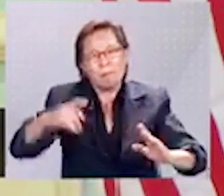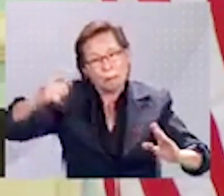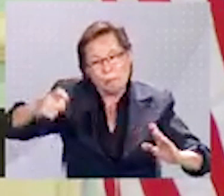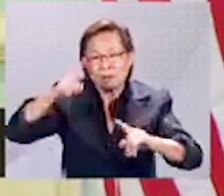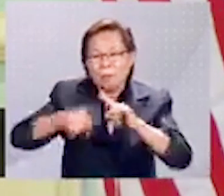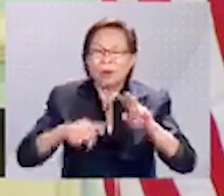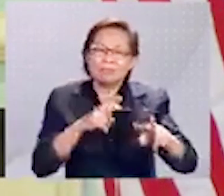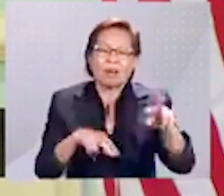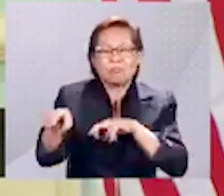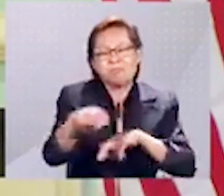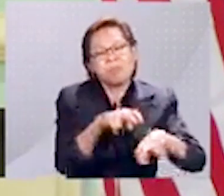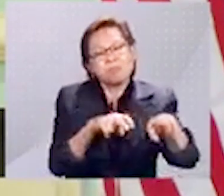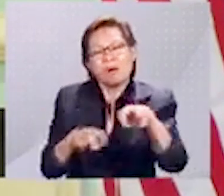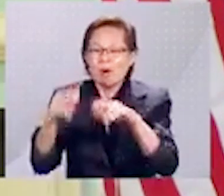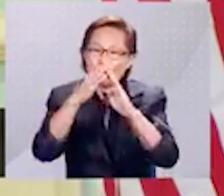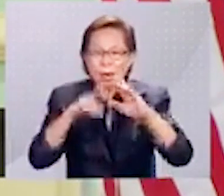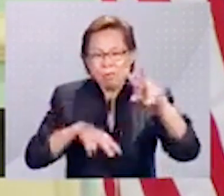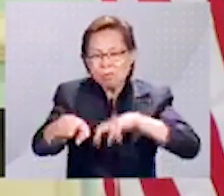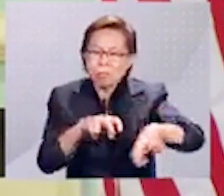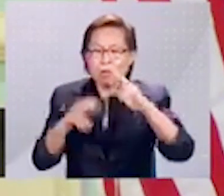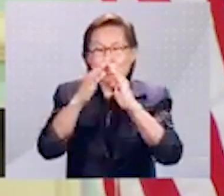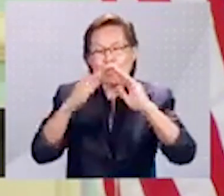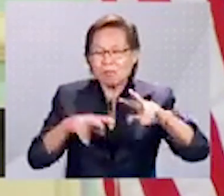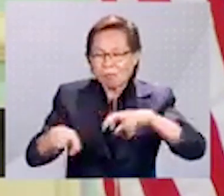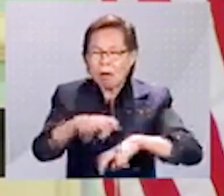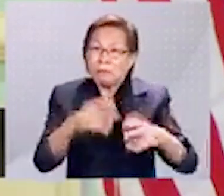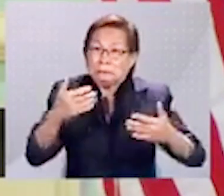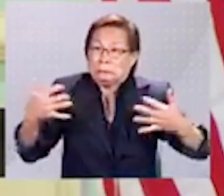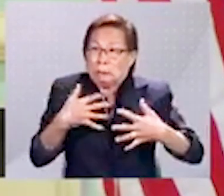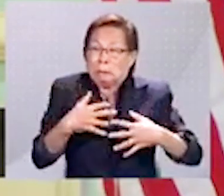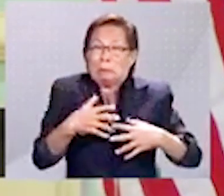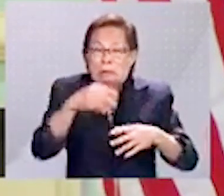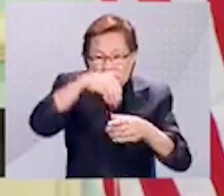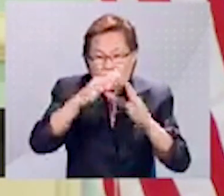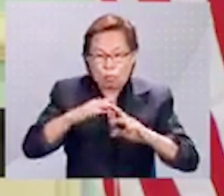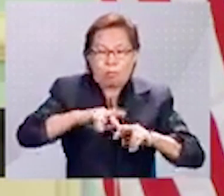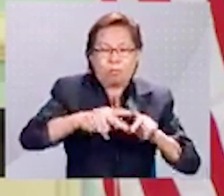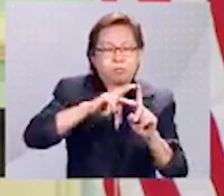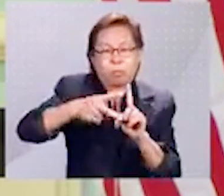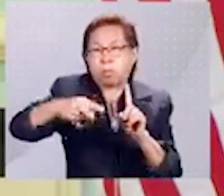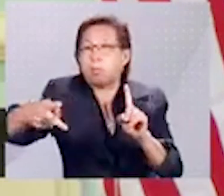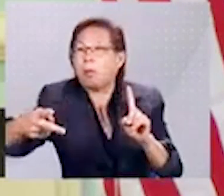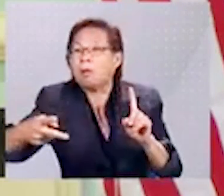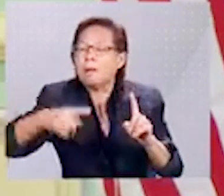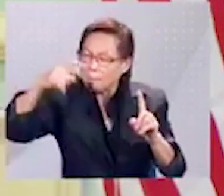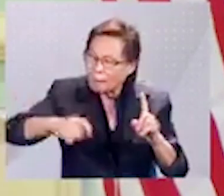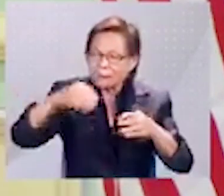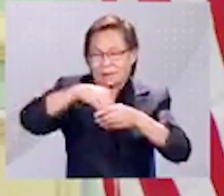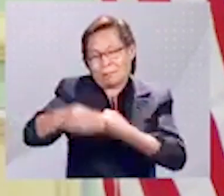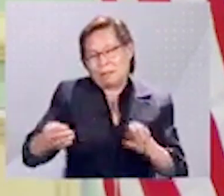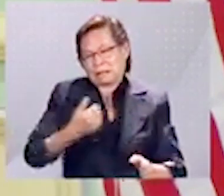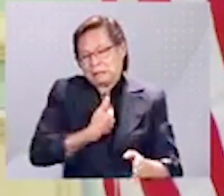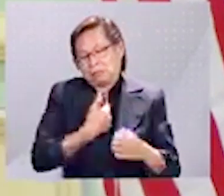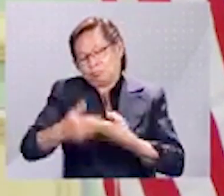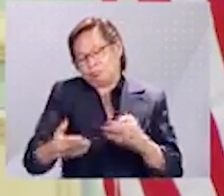Tidak boleh berlega-lega dalam rumah pun. Takut menjangkiti orang lain di dalam rumah. Mereka sepatutnya berada di dalam bilik